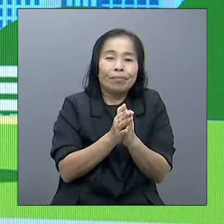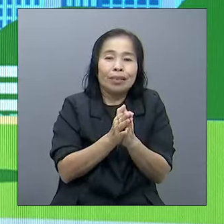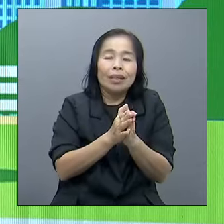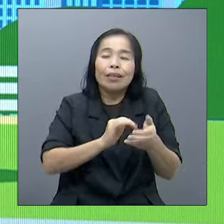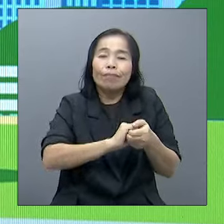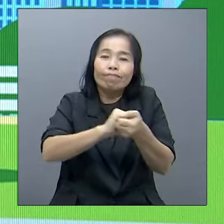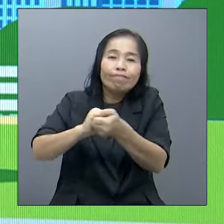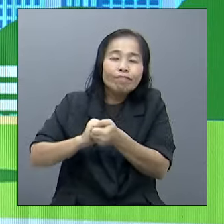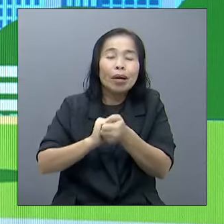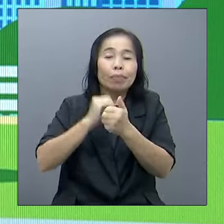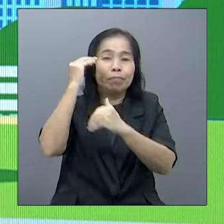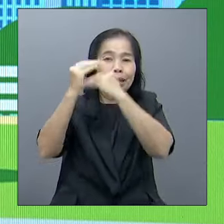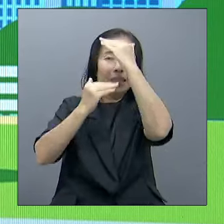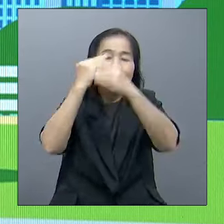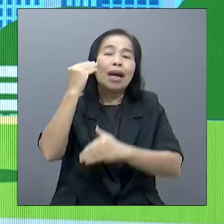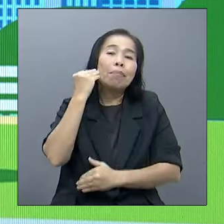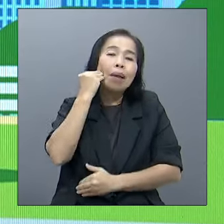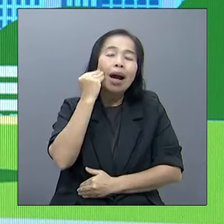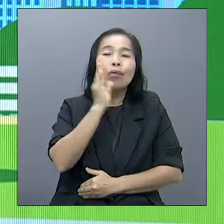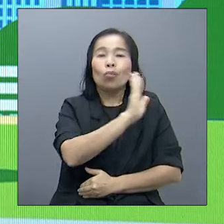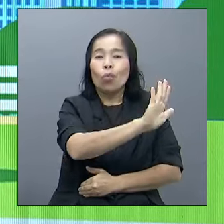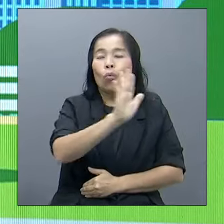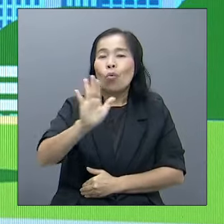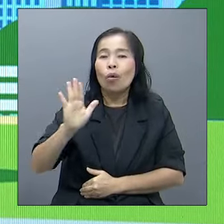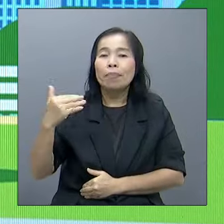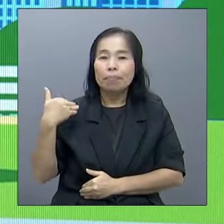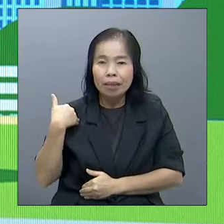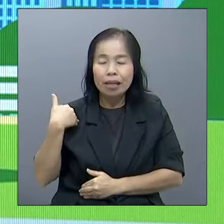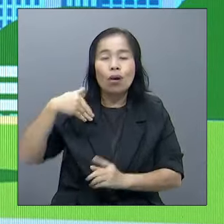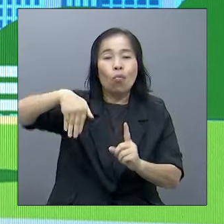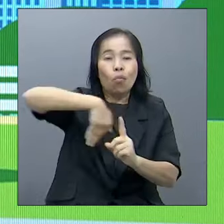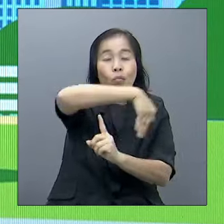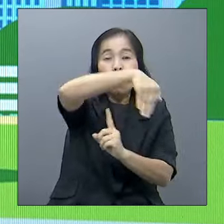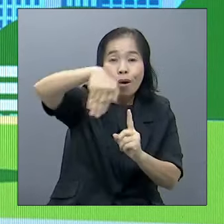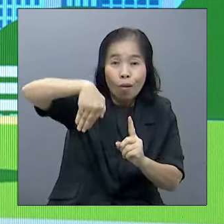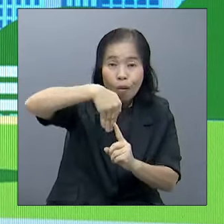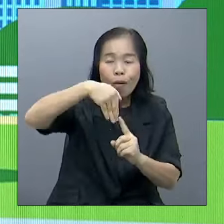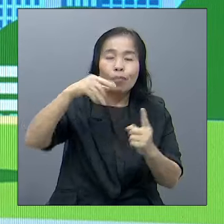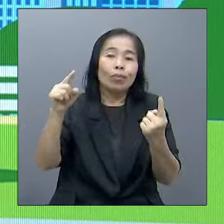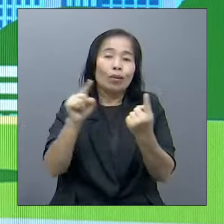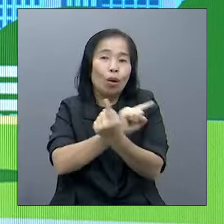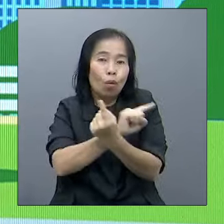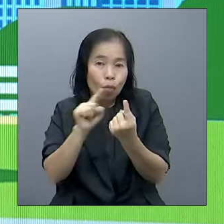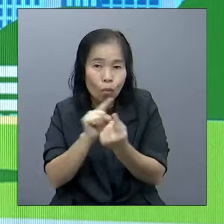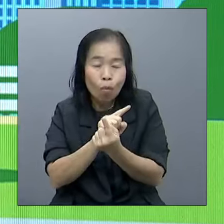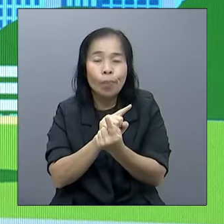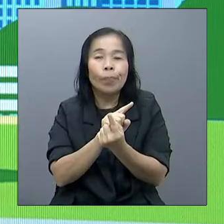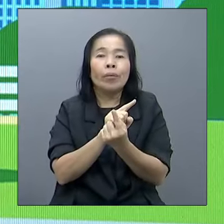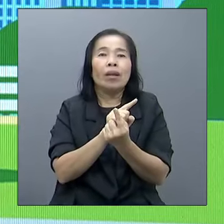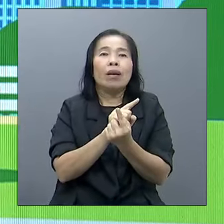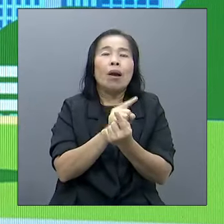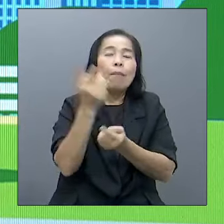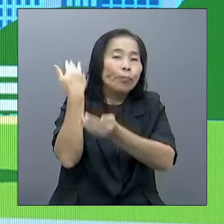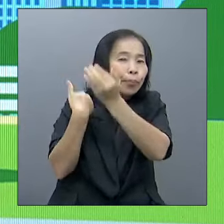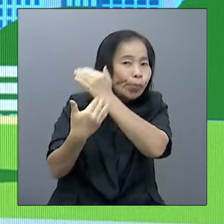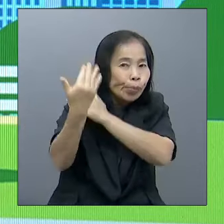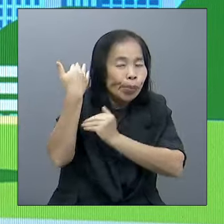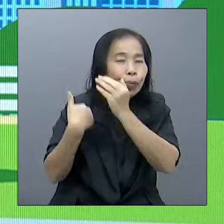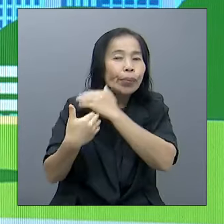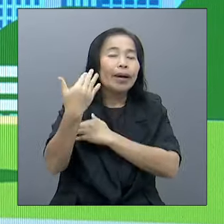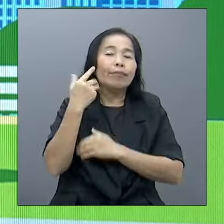เกิดของพวกเขาค่ะให้ทั้งมิติสิ่งแวดล้อมสังคมนะคะแล้วก็ชูเรื่องของมรดกวัฒนธรรมให้ยังค